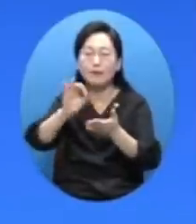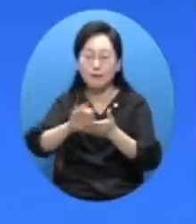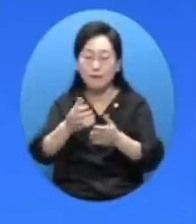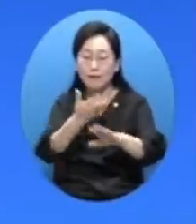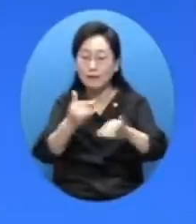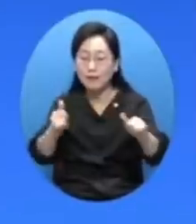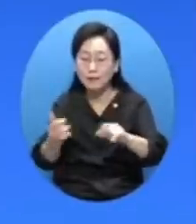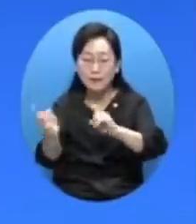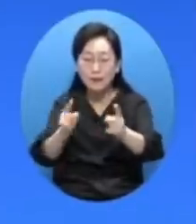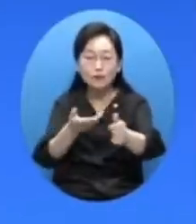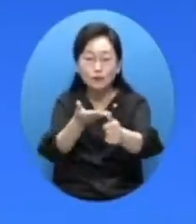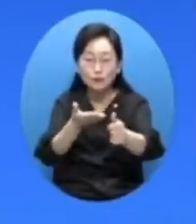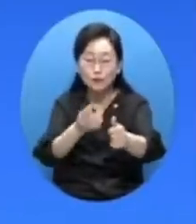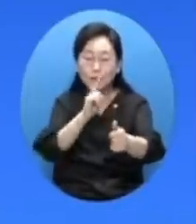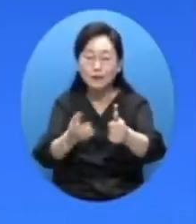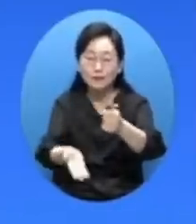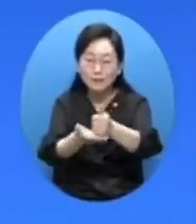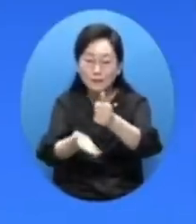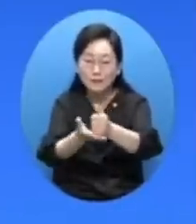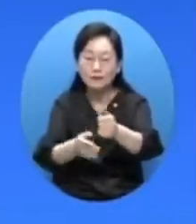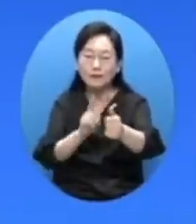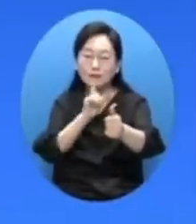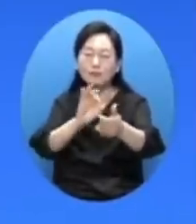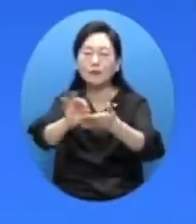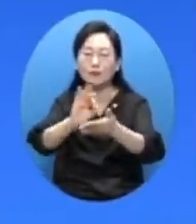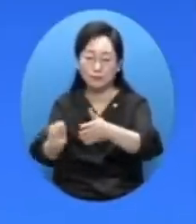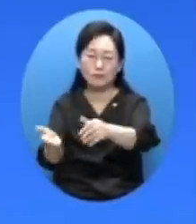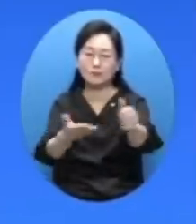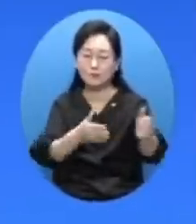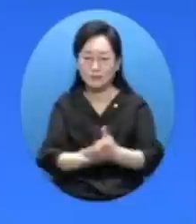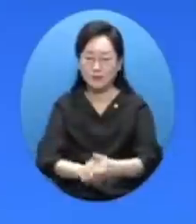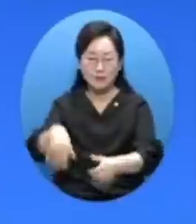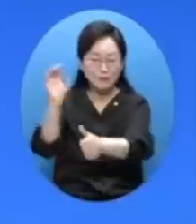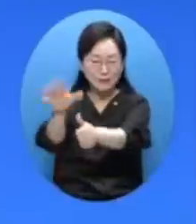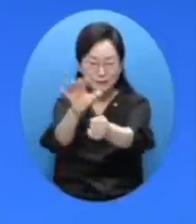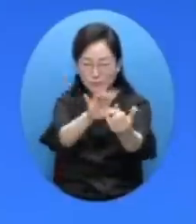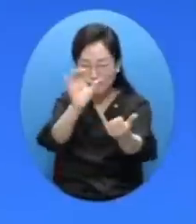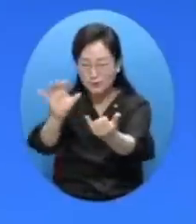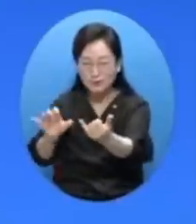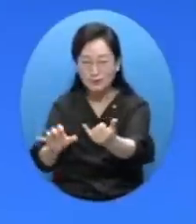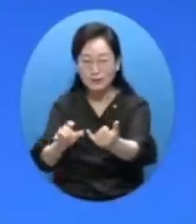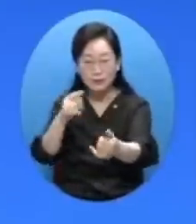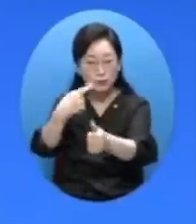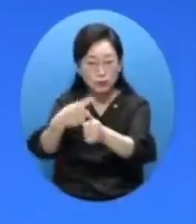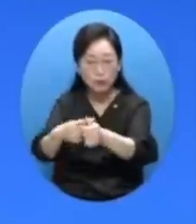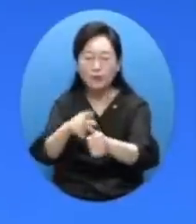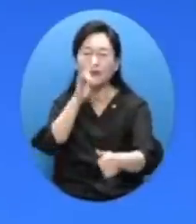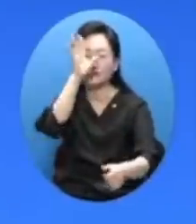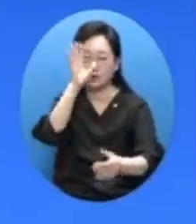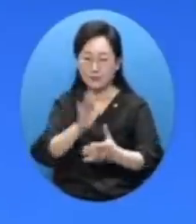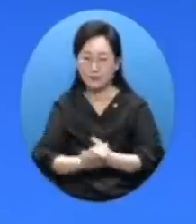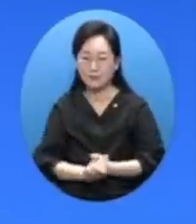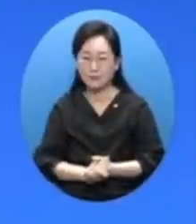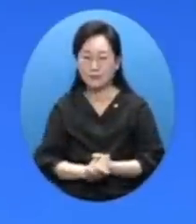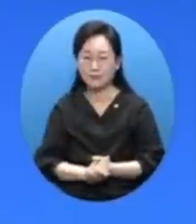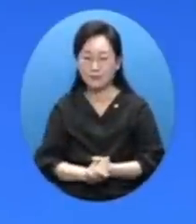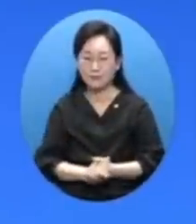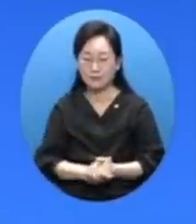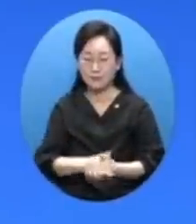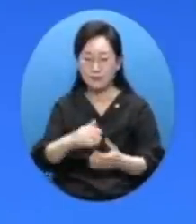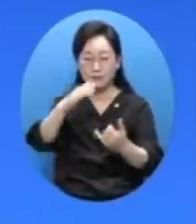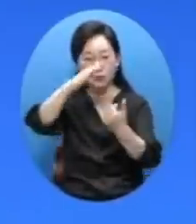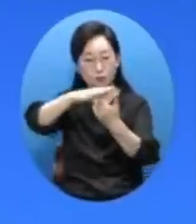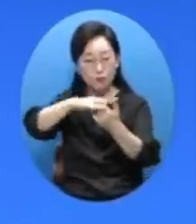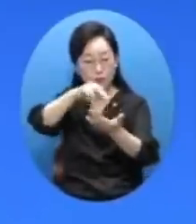살리는 말을 해야 됩니다 칭찬한 말을 해야 되는 것입니다 야단치고 욕을 해서 되는 건 아닙니다 그 아이의